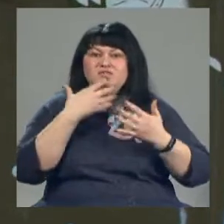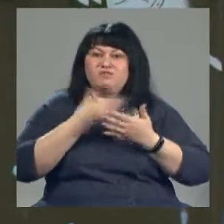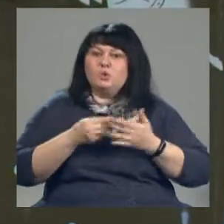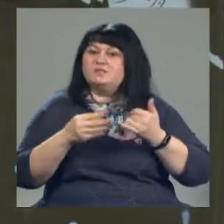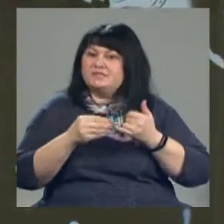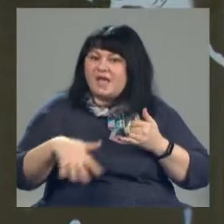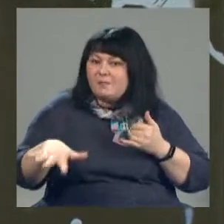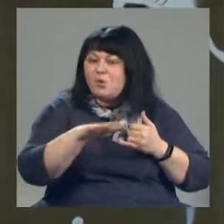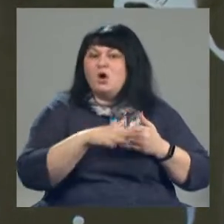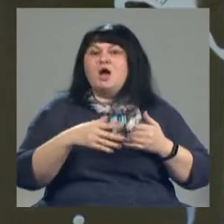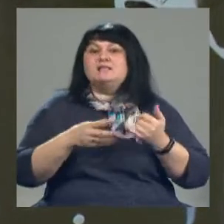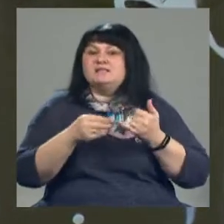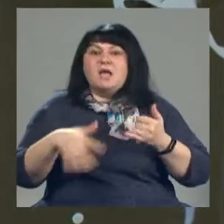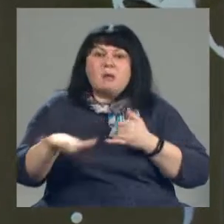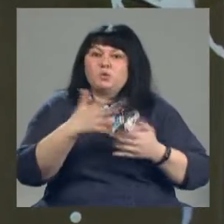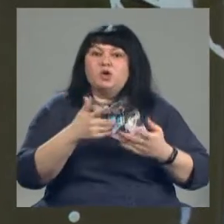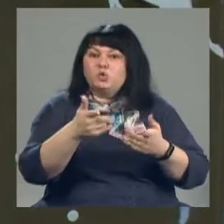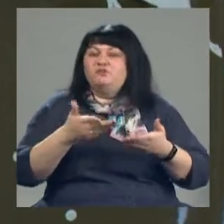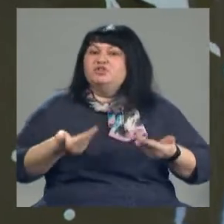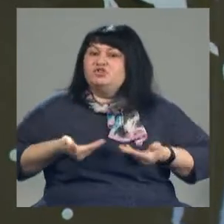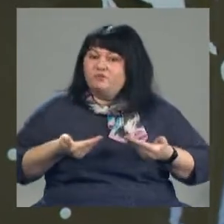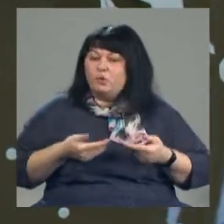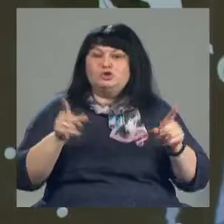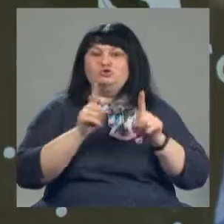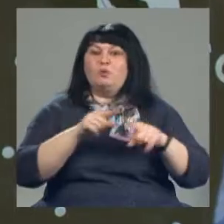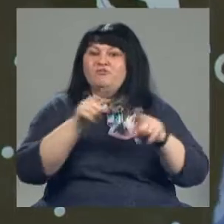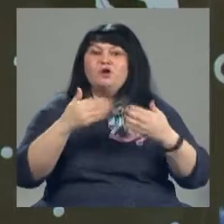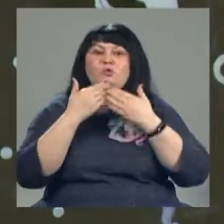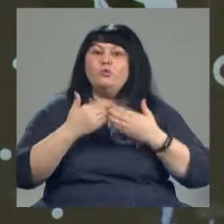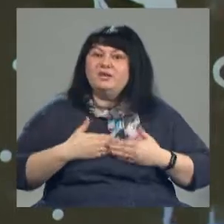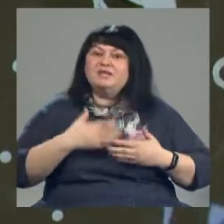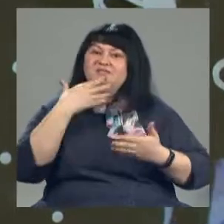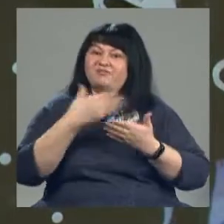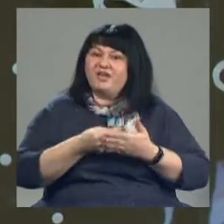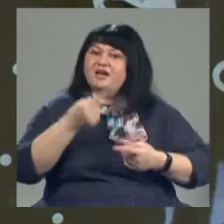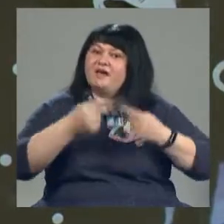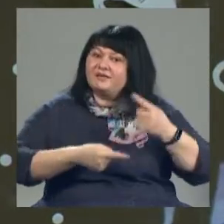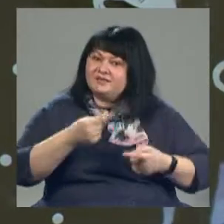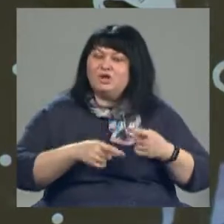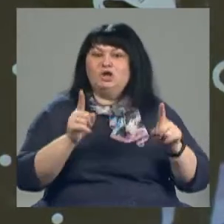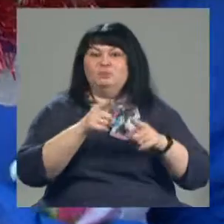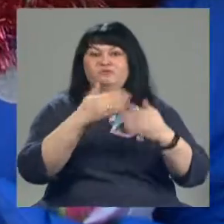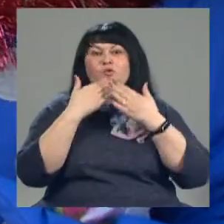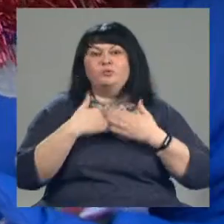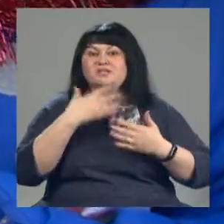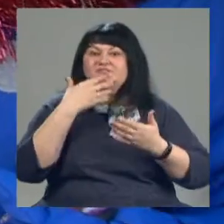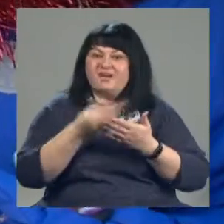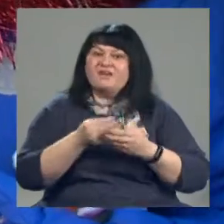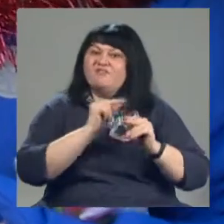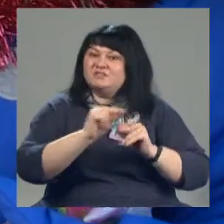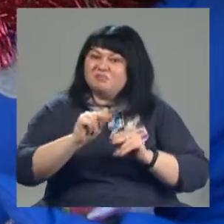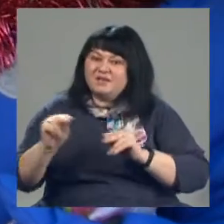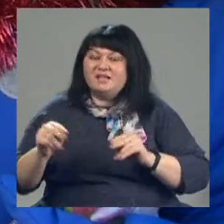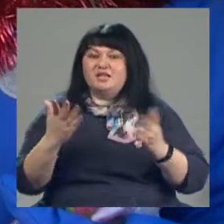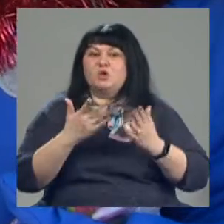землю, землю, на которой вы живете. Чтобы вы любили своих родителей, чтобы вы любили своих воспитателей, которые все